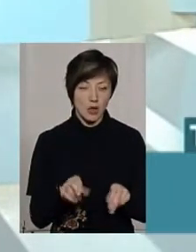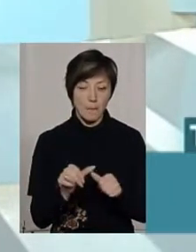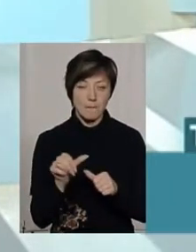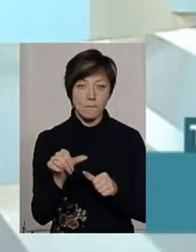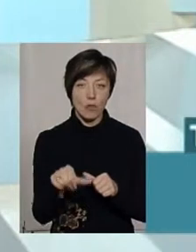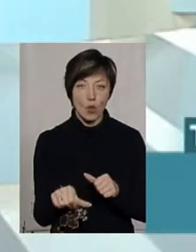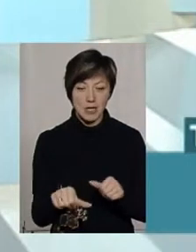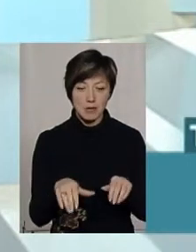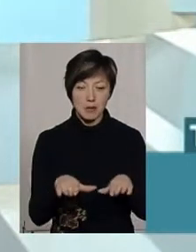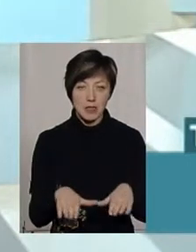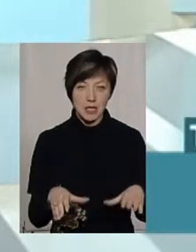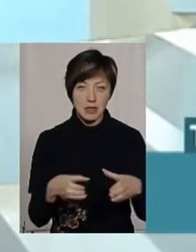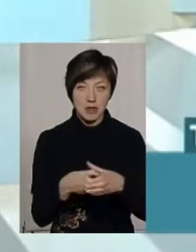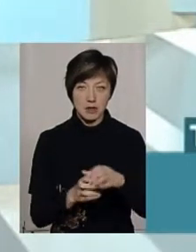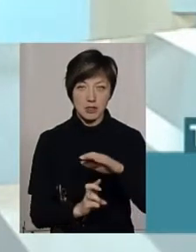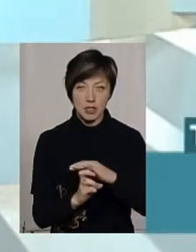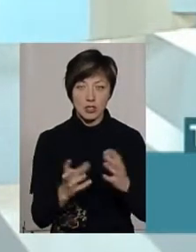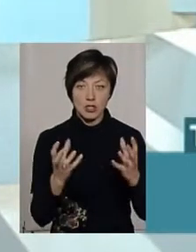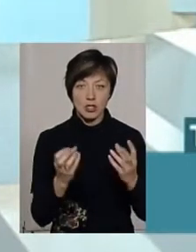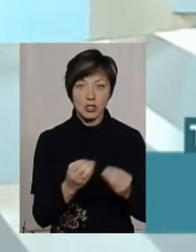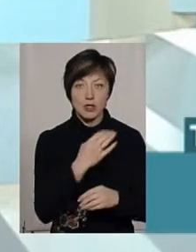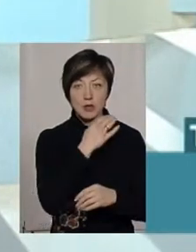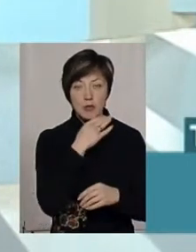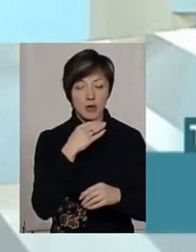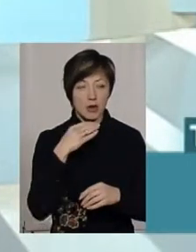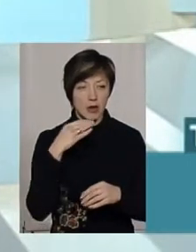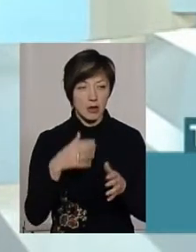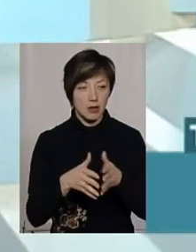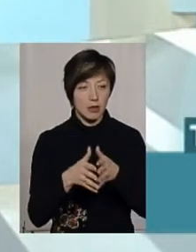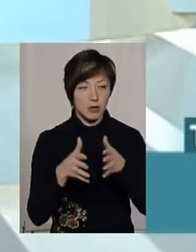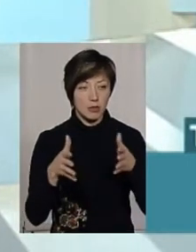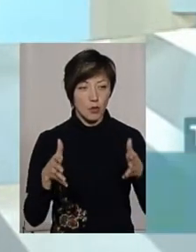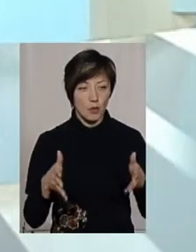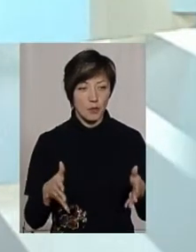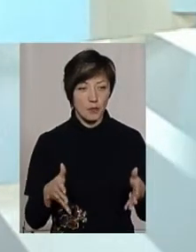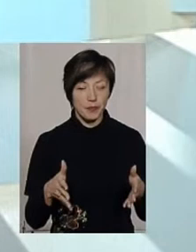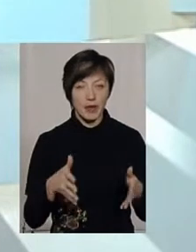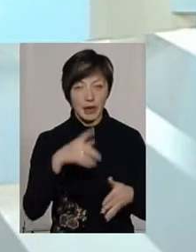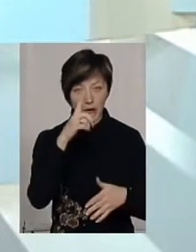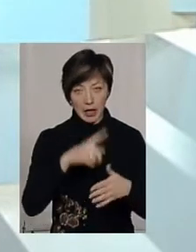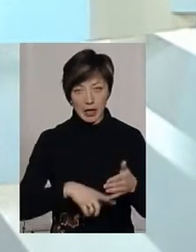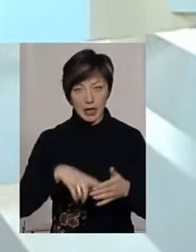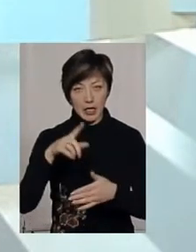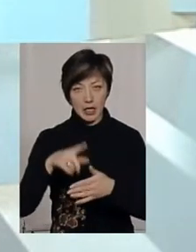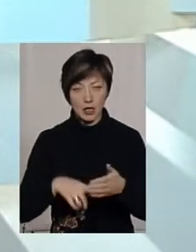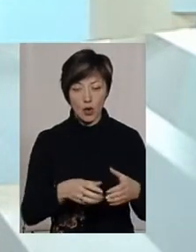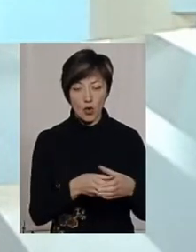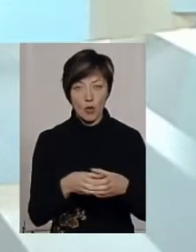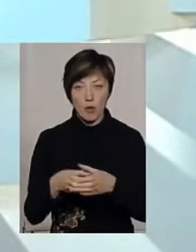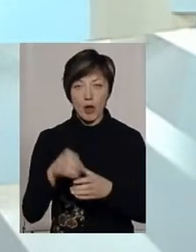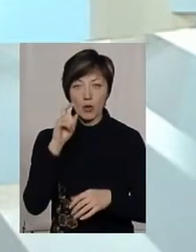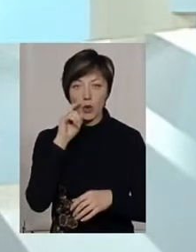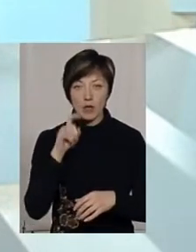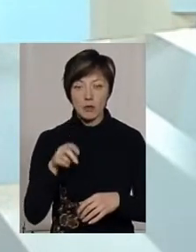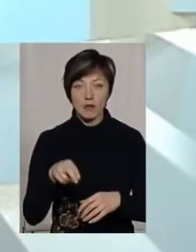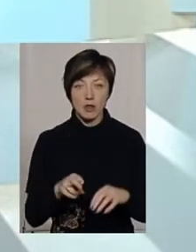помісною церквою ще величезний такий обсяг релігійних громад Української